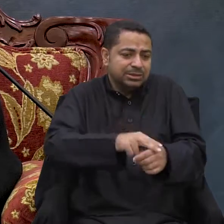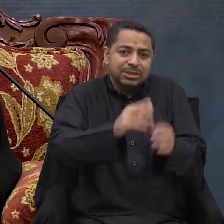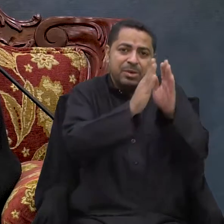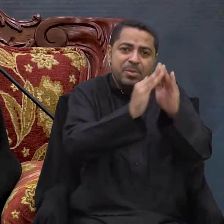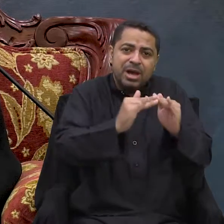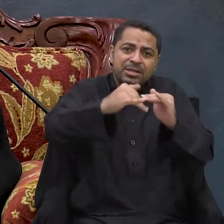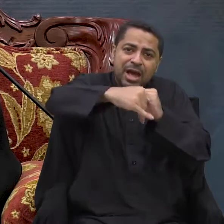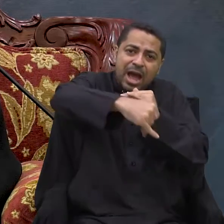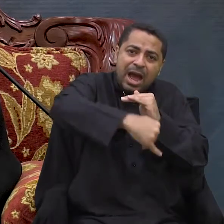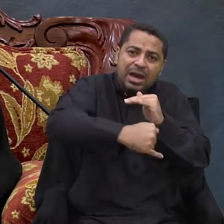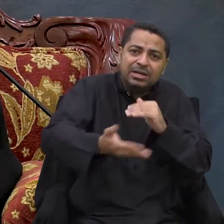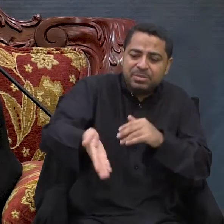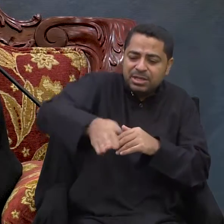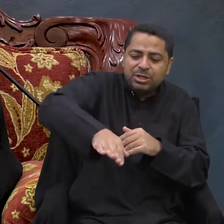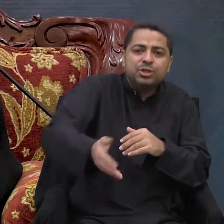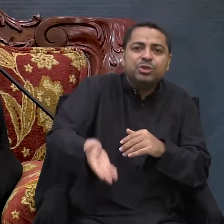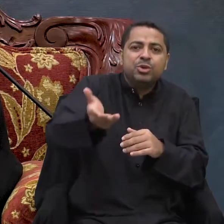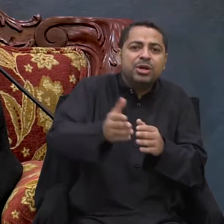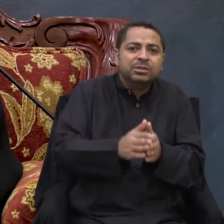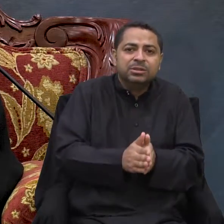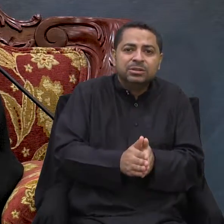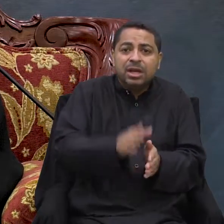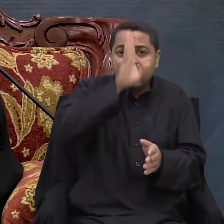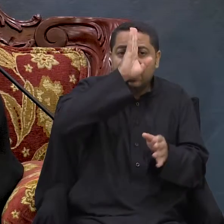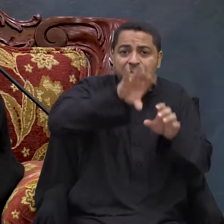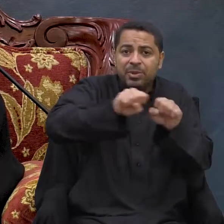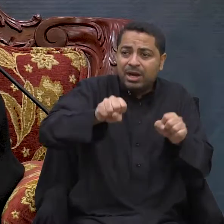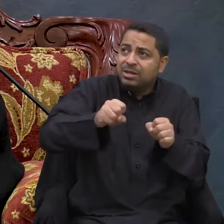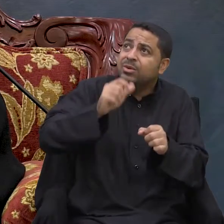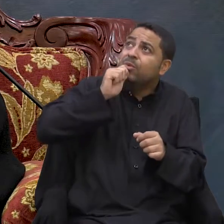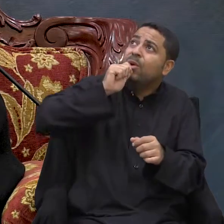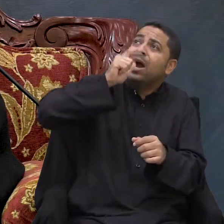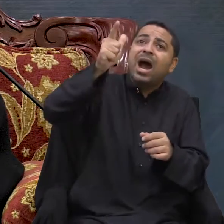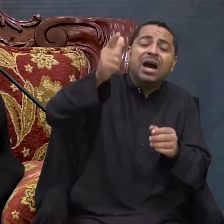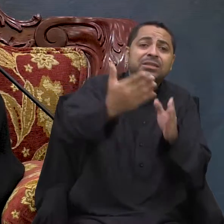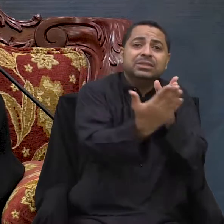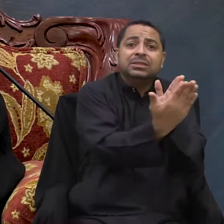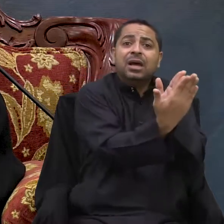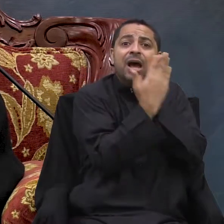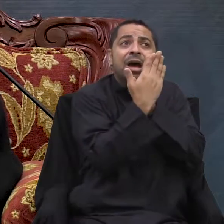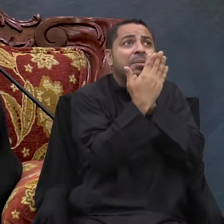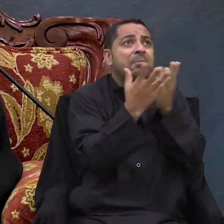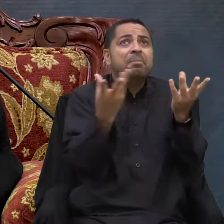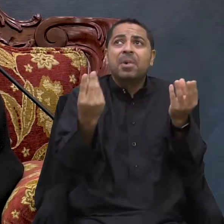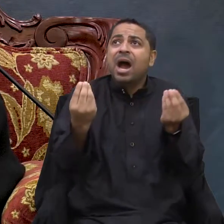خيمة الشهداء. نادى: أما من ناصر